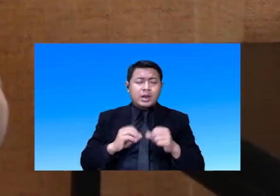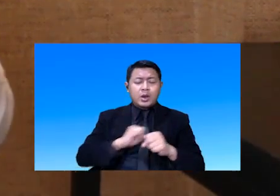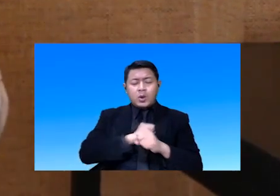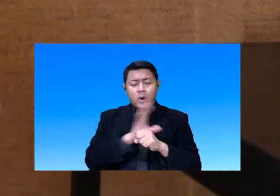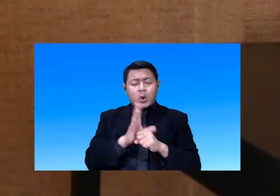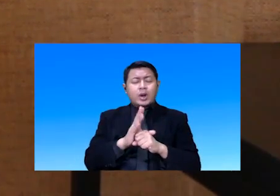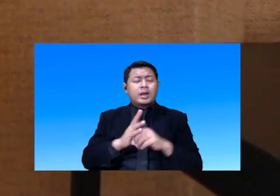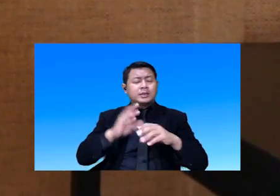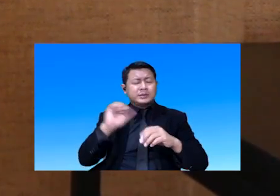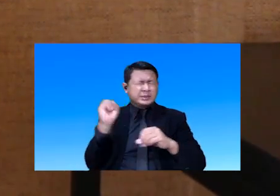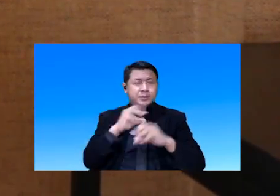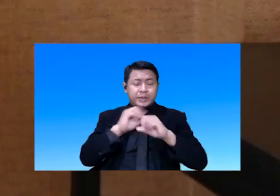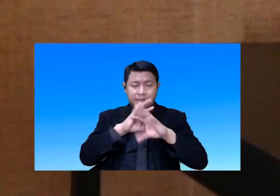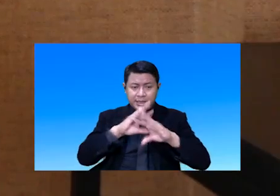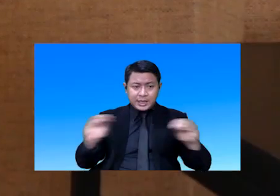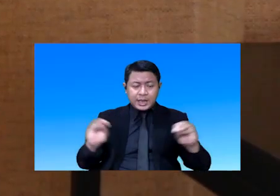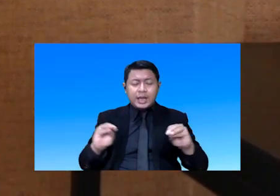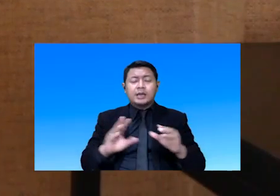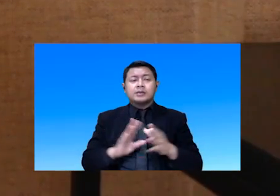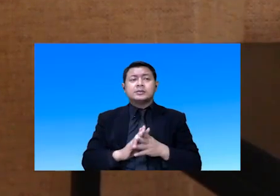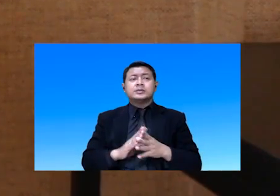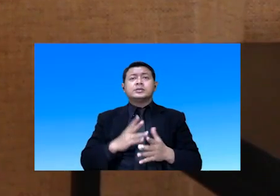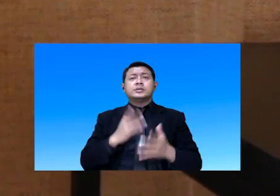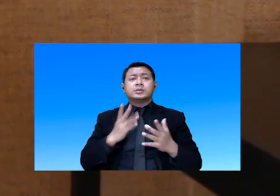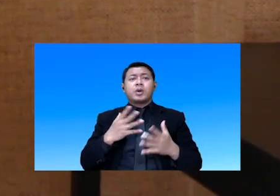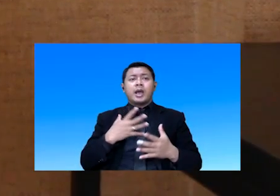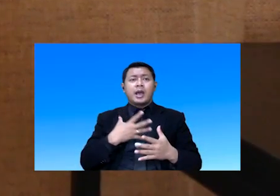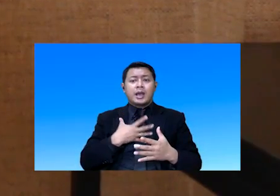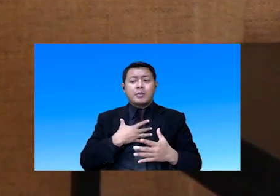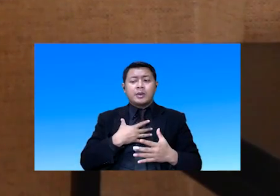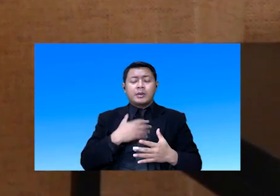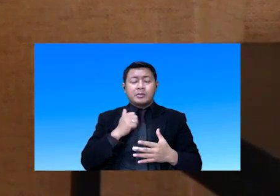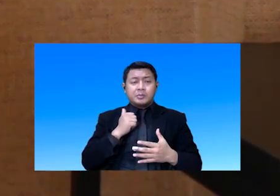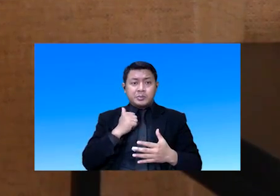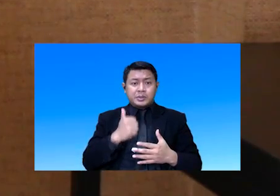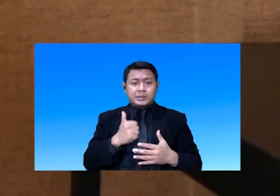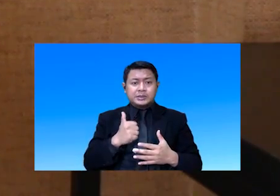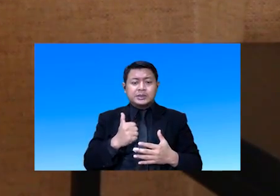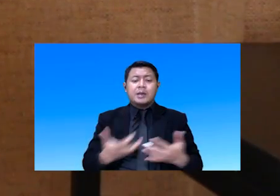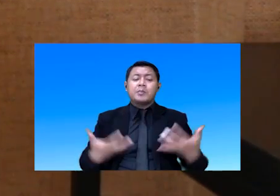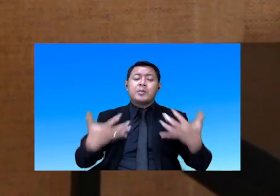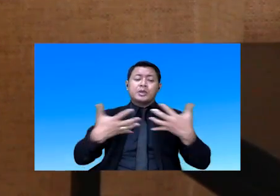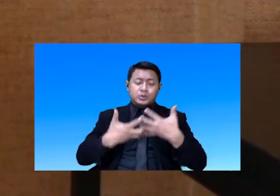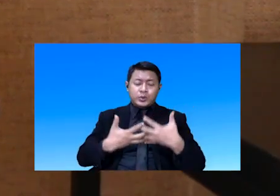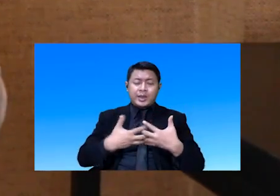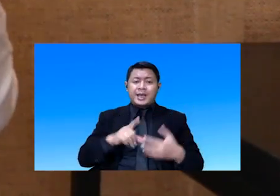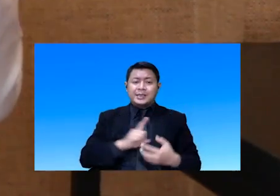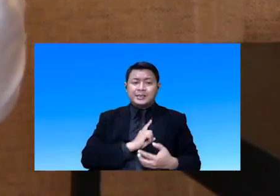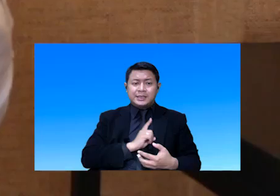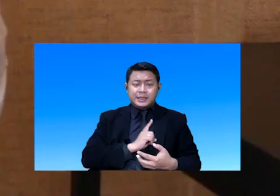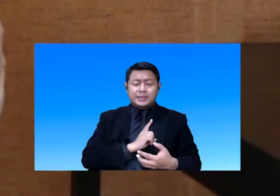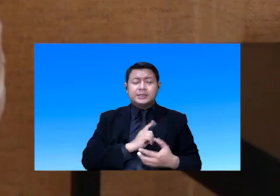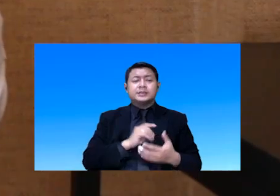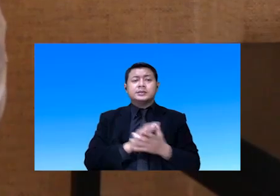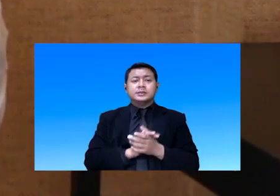Jadi kami menjadi lebih mawas diri, kami jadi lebih bisa beradaptasi, ya teman-teman, dan kami jadi